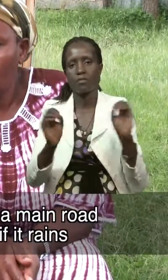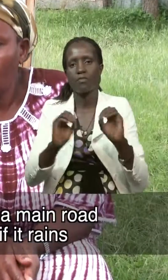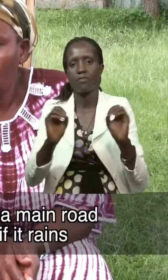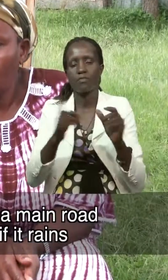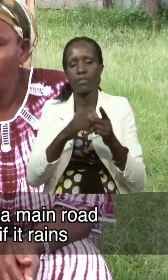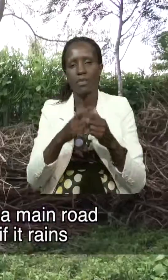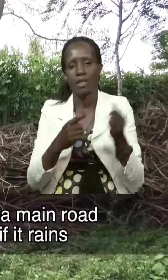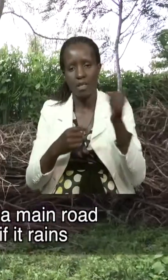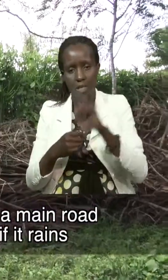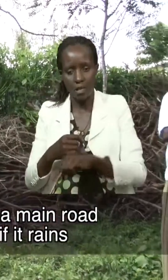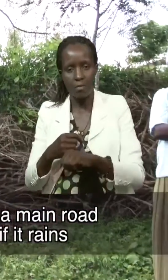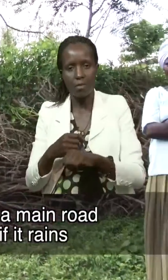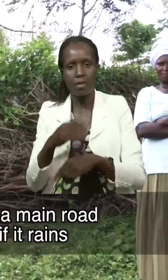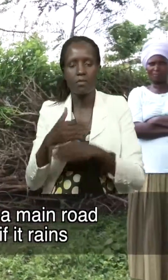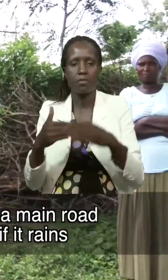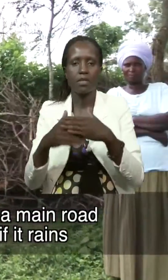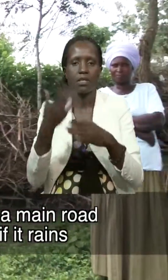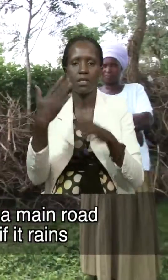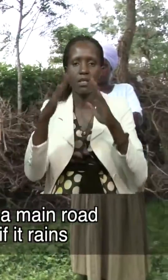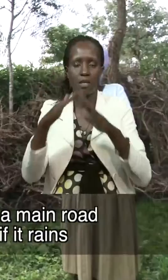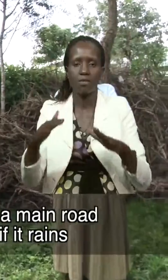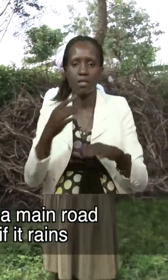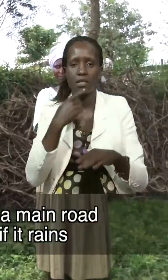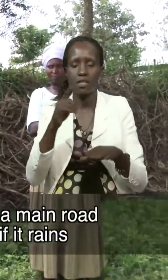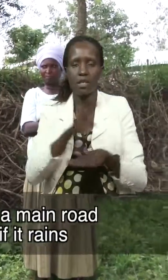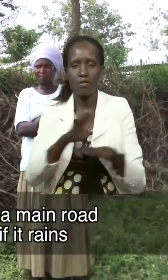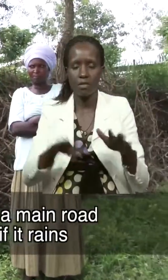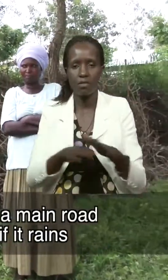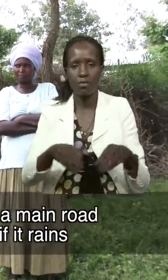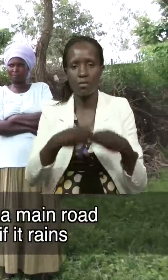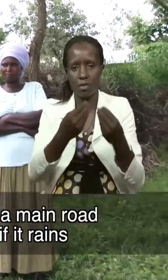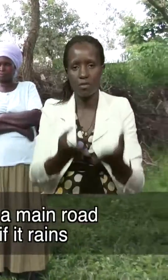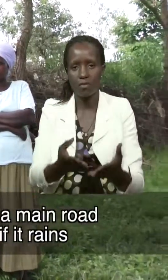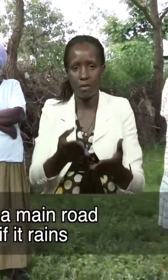ndio tukakuja tukajengewa greenhouse, tukaambiwa kila kitu itakuwa supplied,